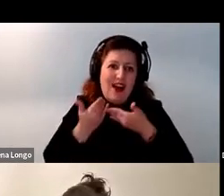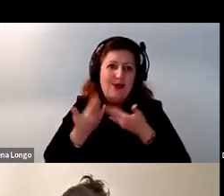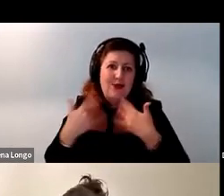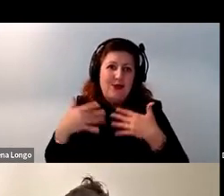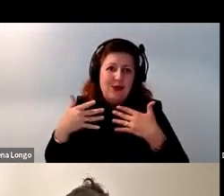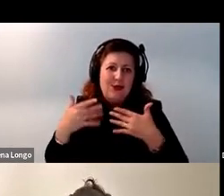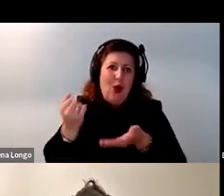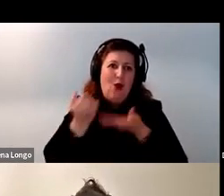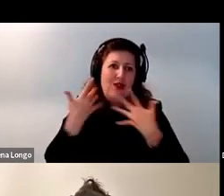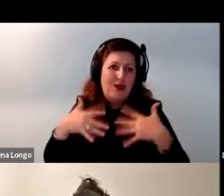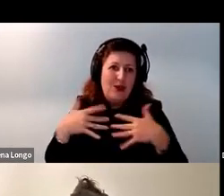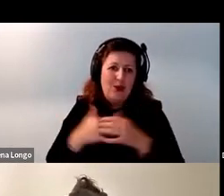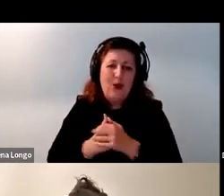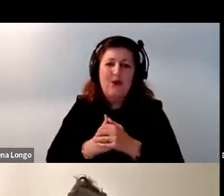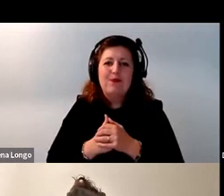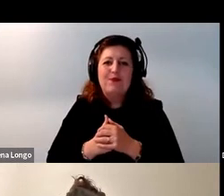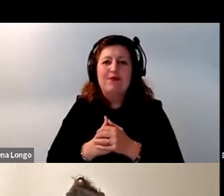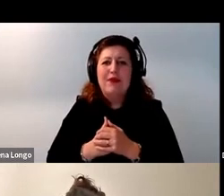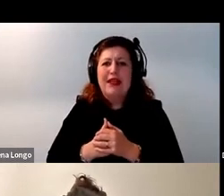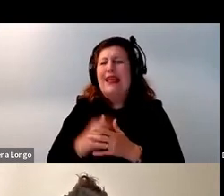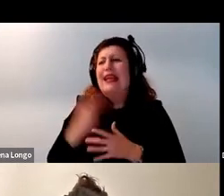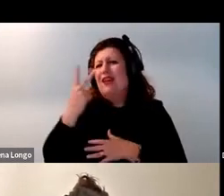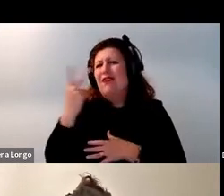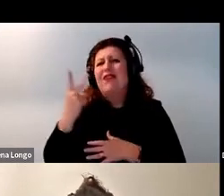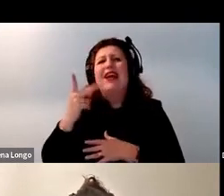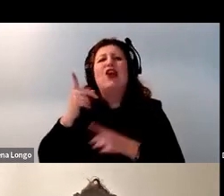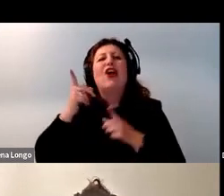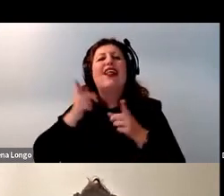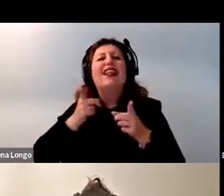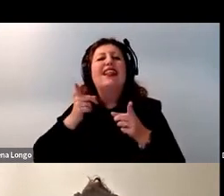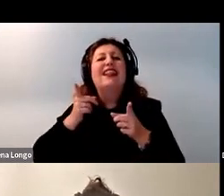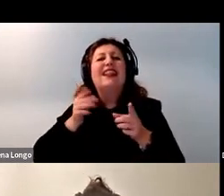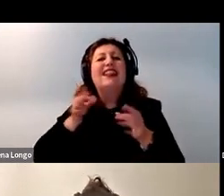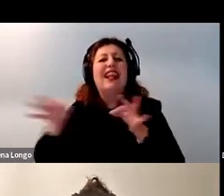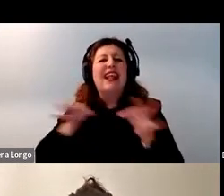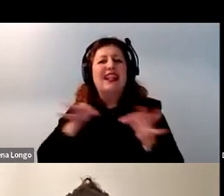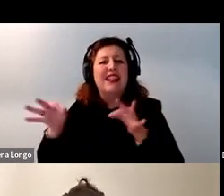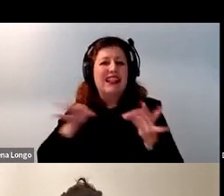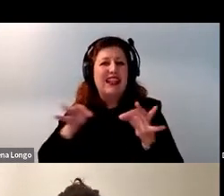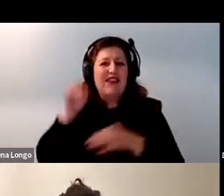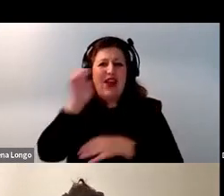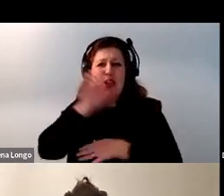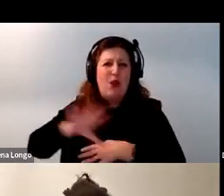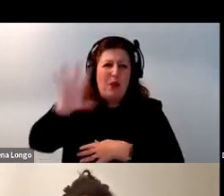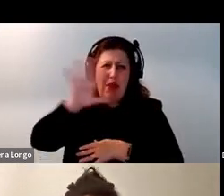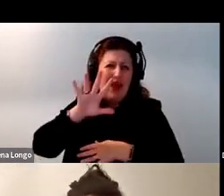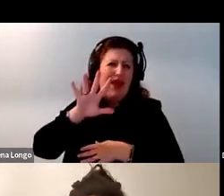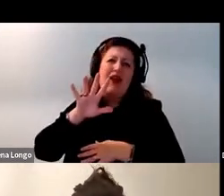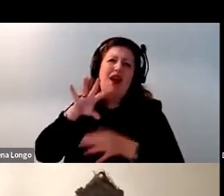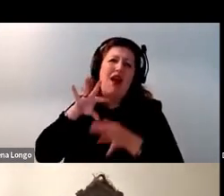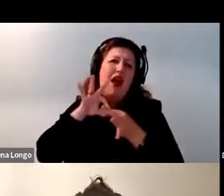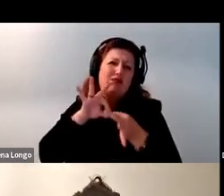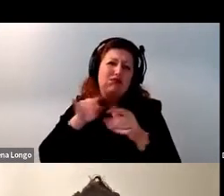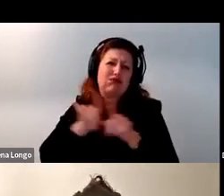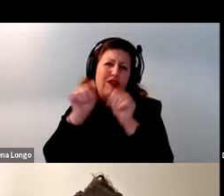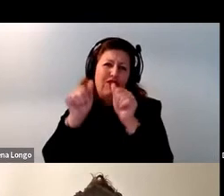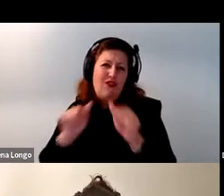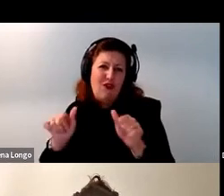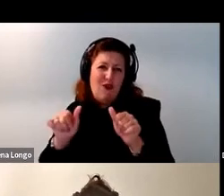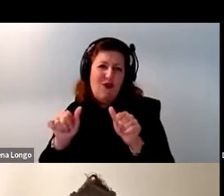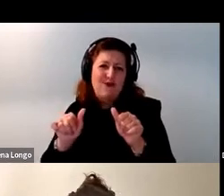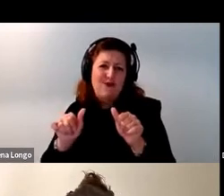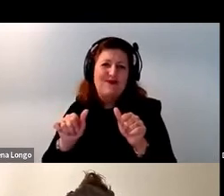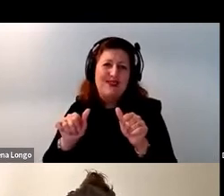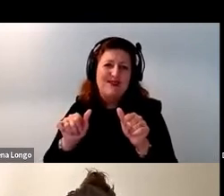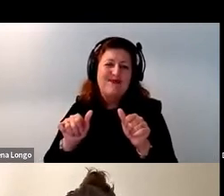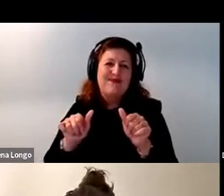essere. Comunque le direttive europee sono molto simili a quelle, scusa Serena adesso rallento, le direttive europee sono molto simili a